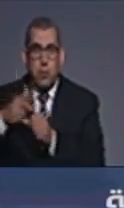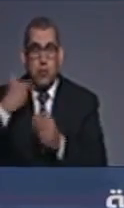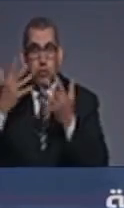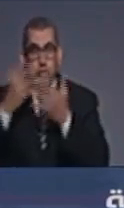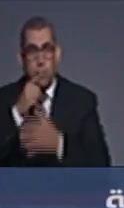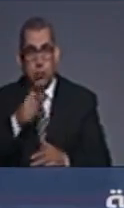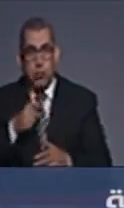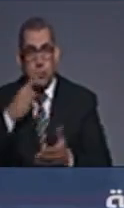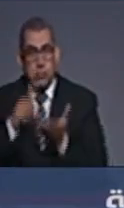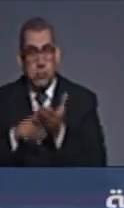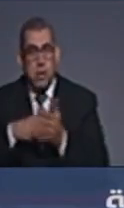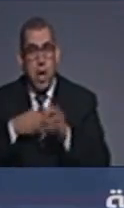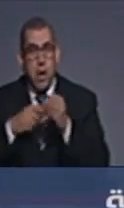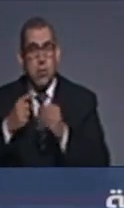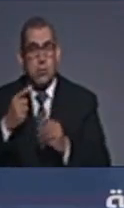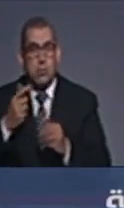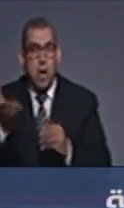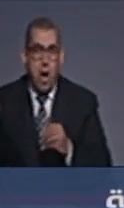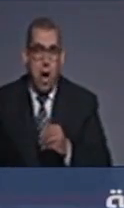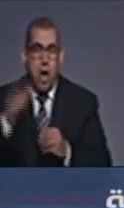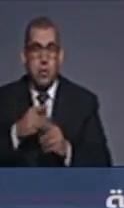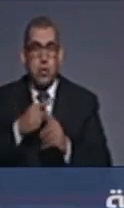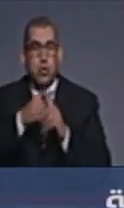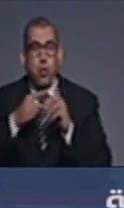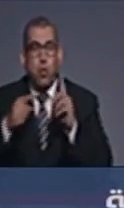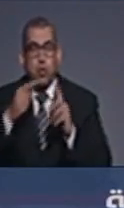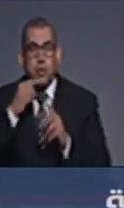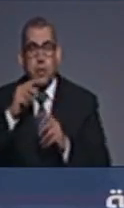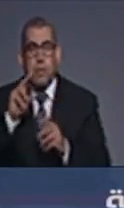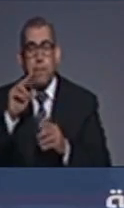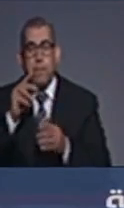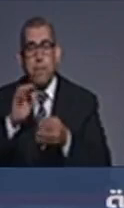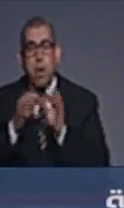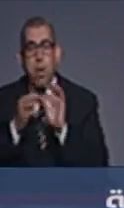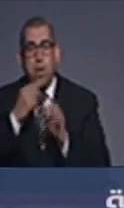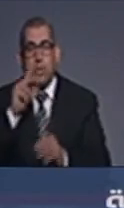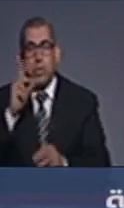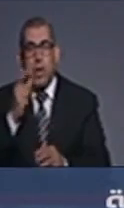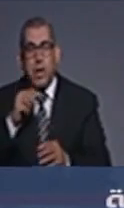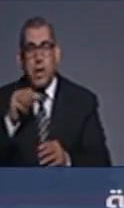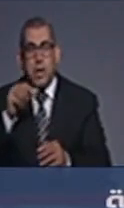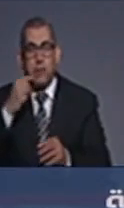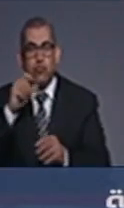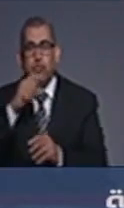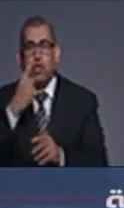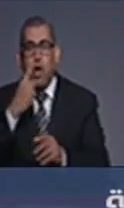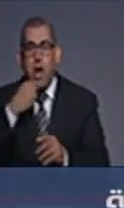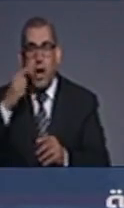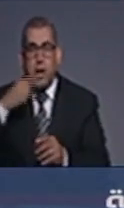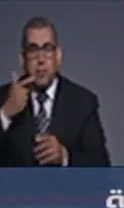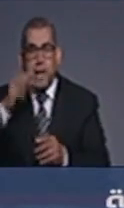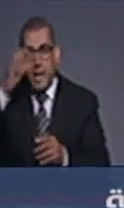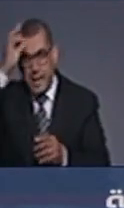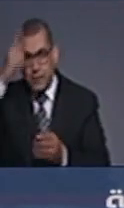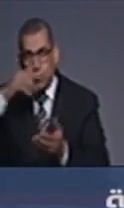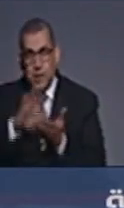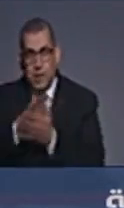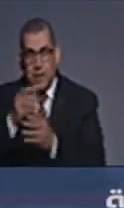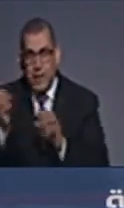انا بتكلم يعني اكتر من 500,000 طن مازوت في الشهر، تمنهم